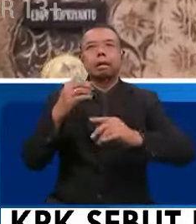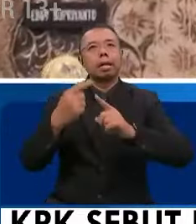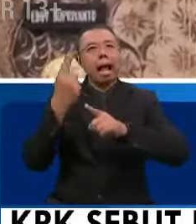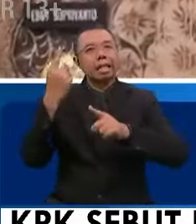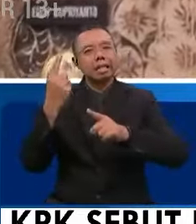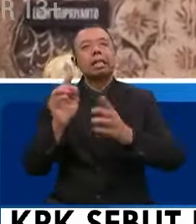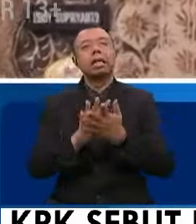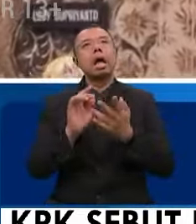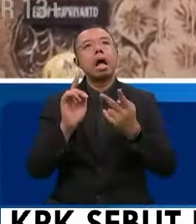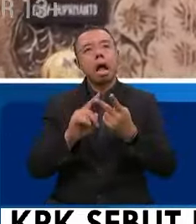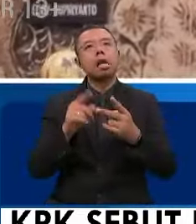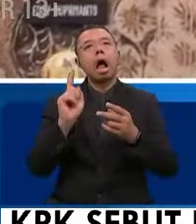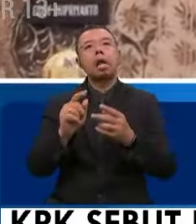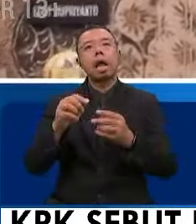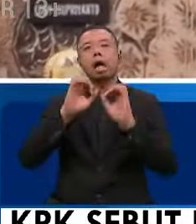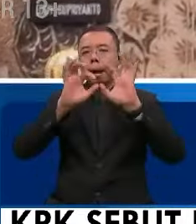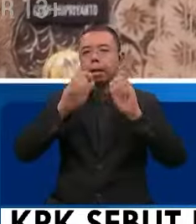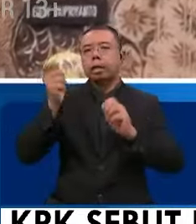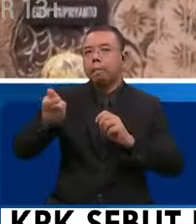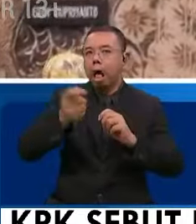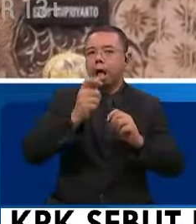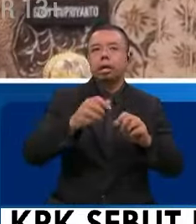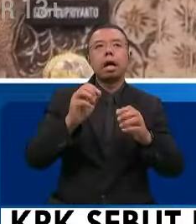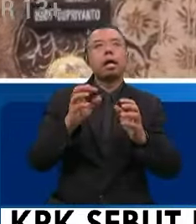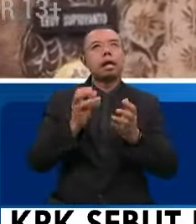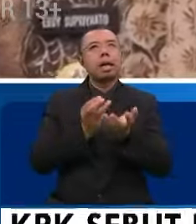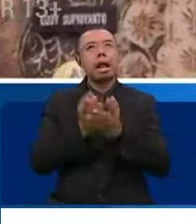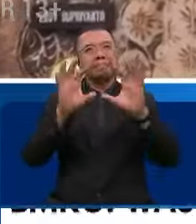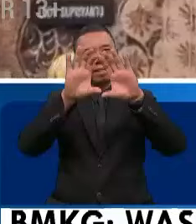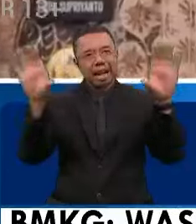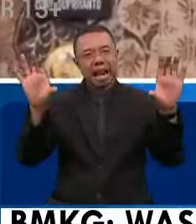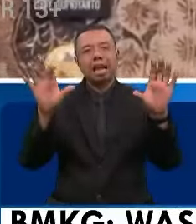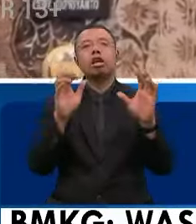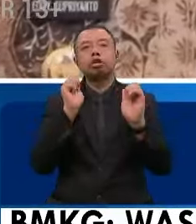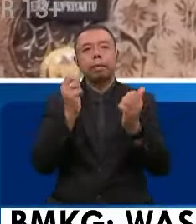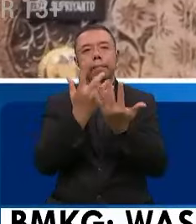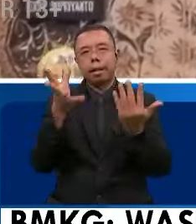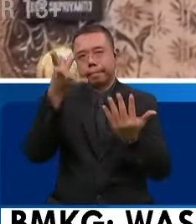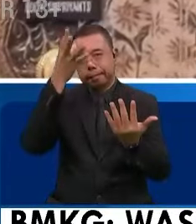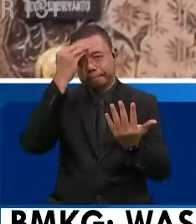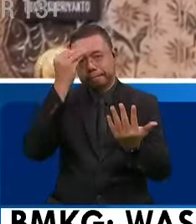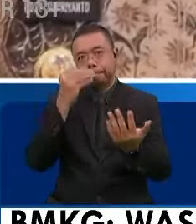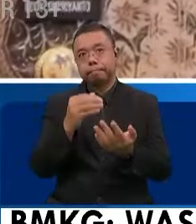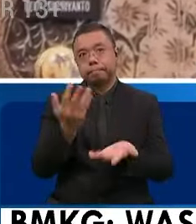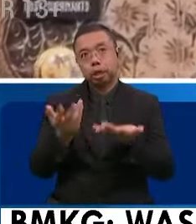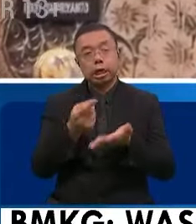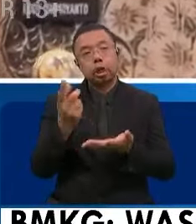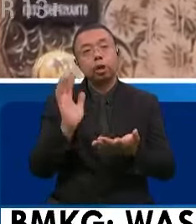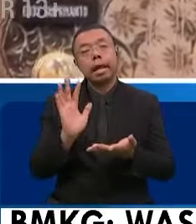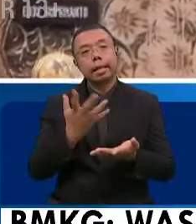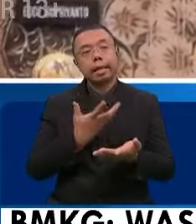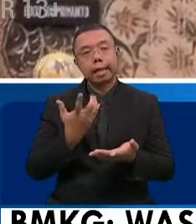kampanye belanja bijak dalam bentuk iklan layanan masyarakat sebagai himbauan secara umum. Jadi ada beberapa hal yang akan kita